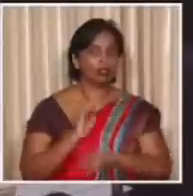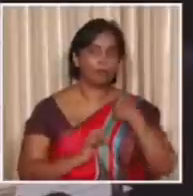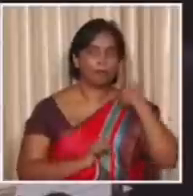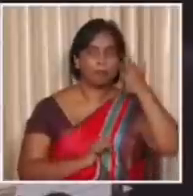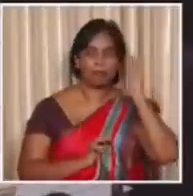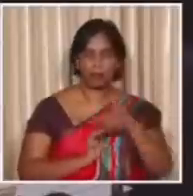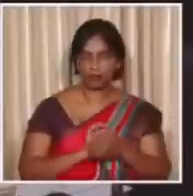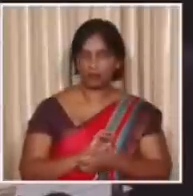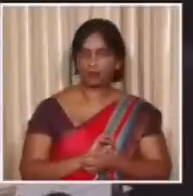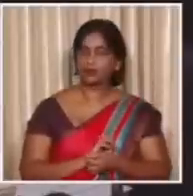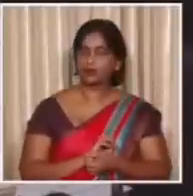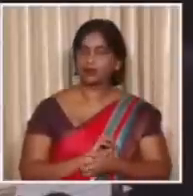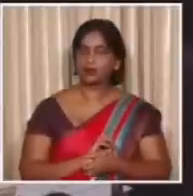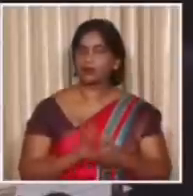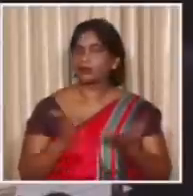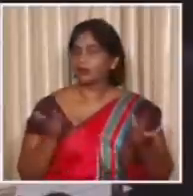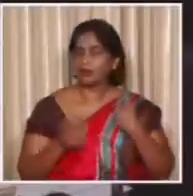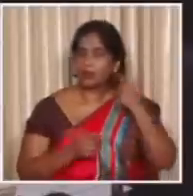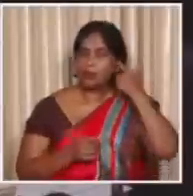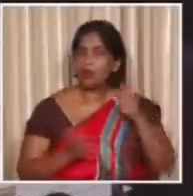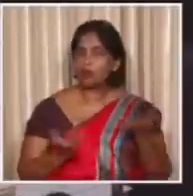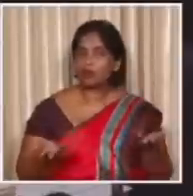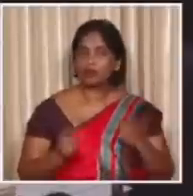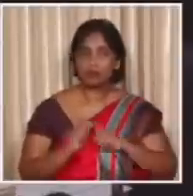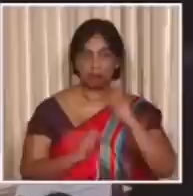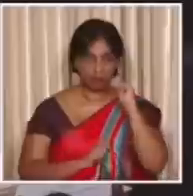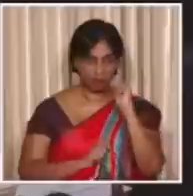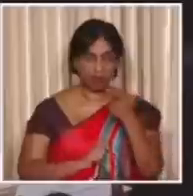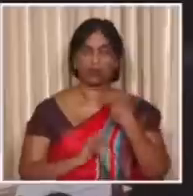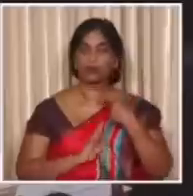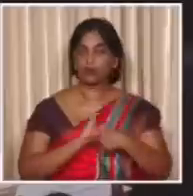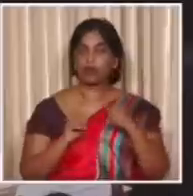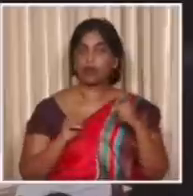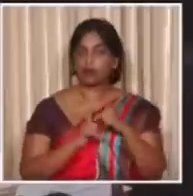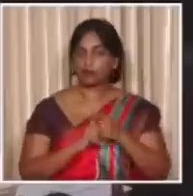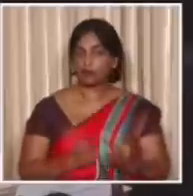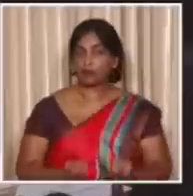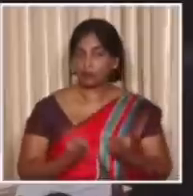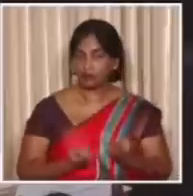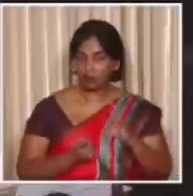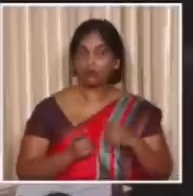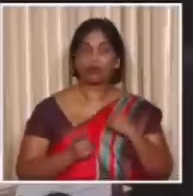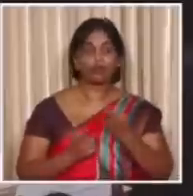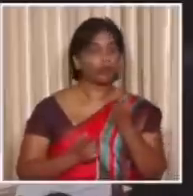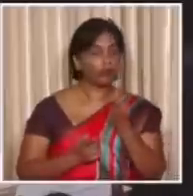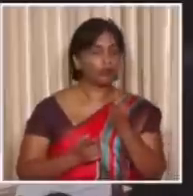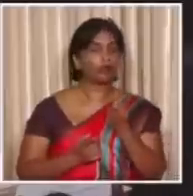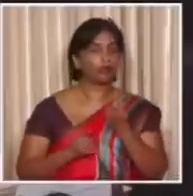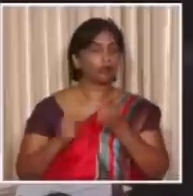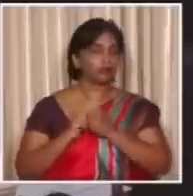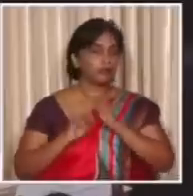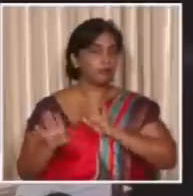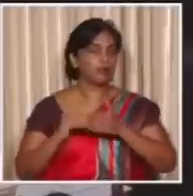කරනවා. ඉතින් මොකක් මතද? ගෙවුම් ශේෂය අපේ රටේ ඩොලර් හිගය ඇති උනේ ආර්ථික දේහේ